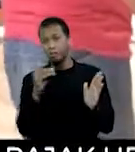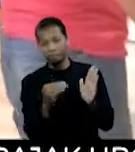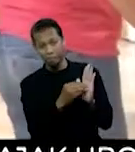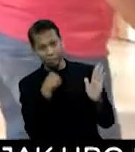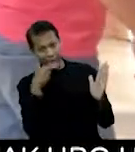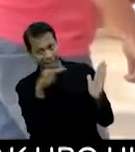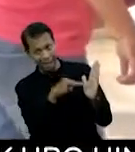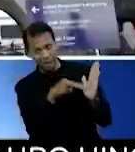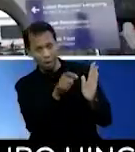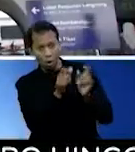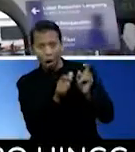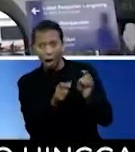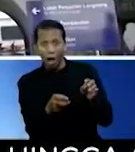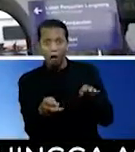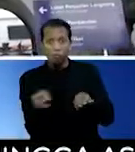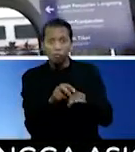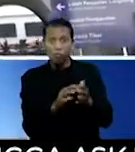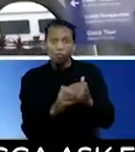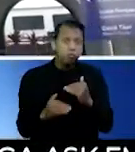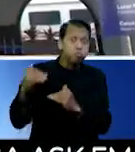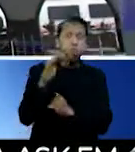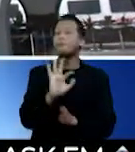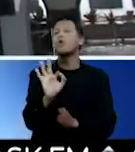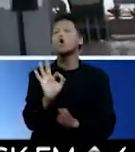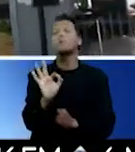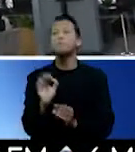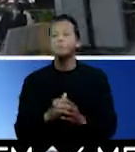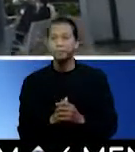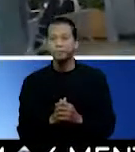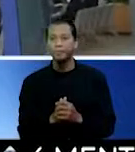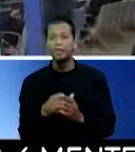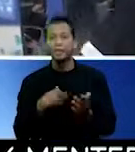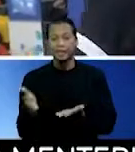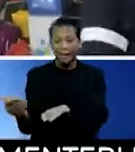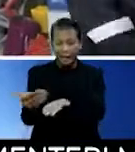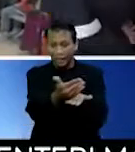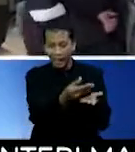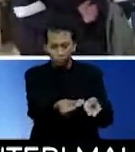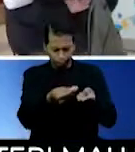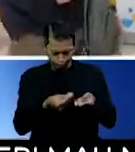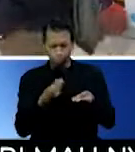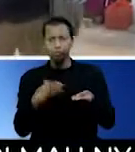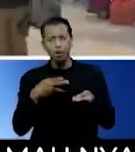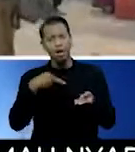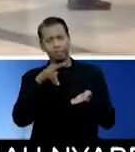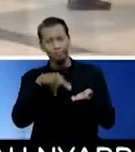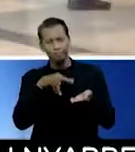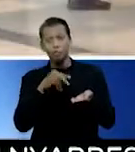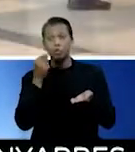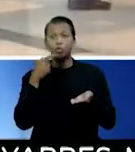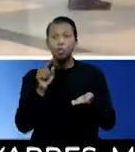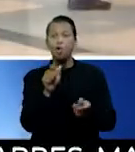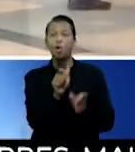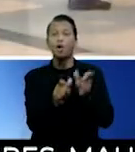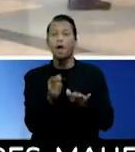dari jumlah pemudik di akhir pekan ini, di mana menurut data yang kami terima dari pihak PT Daop 1 bahwa untuk jumlah penumpang di akhir